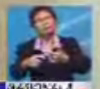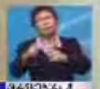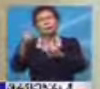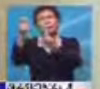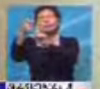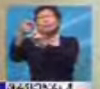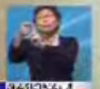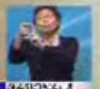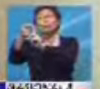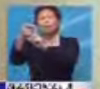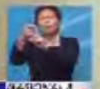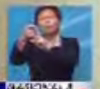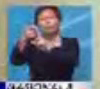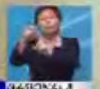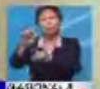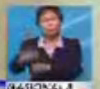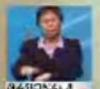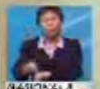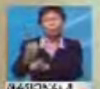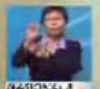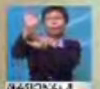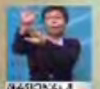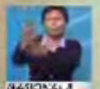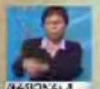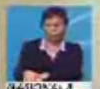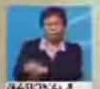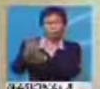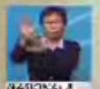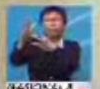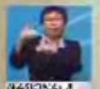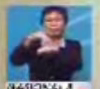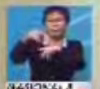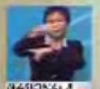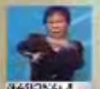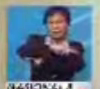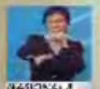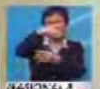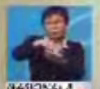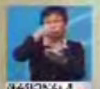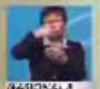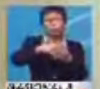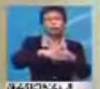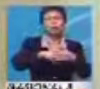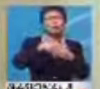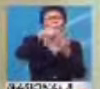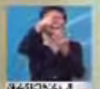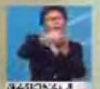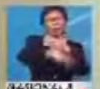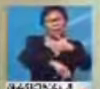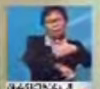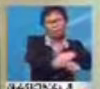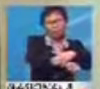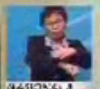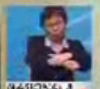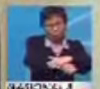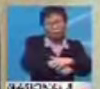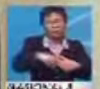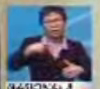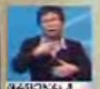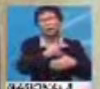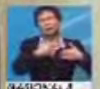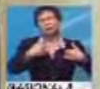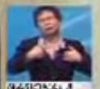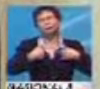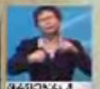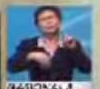keranjang. Pada hari ini kita ada program untuk bola sepak, ya, di mana kita ada